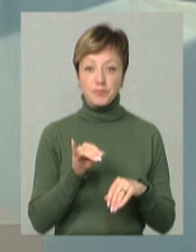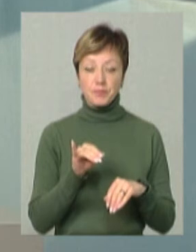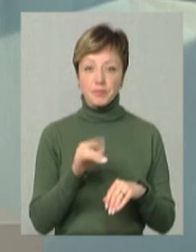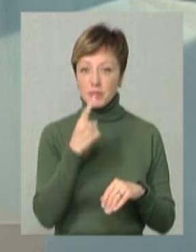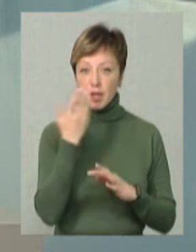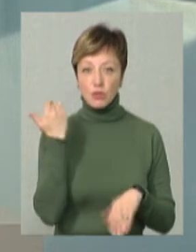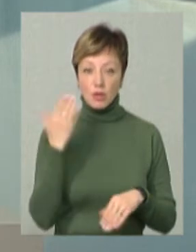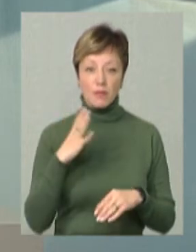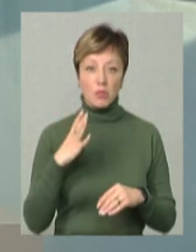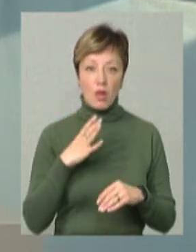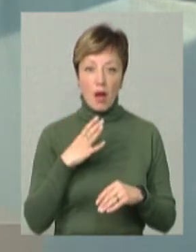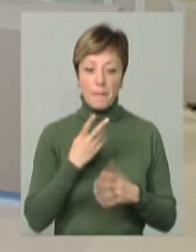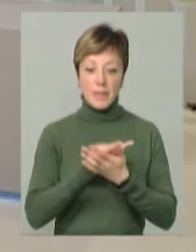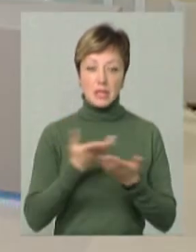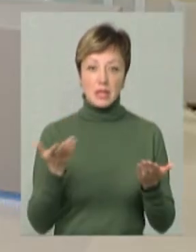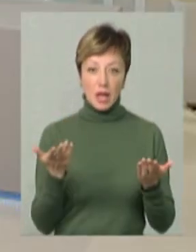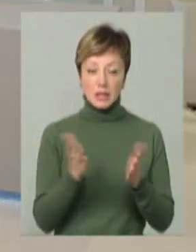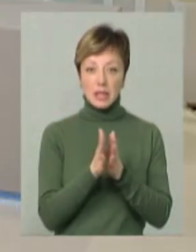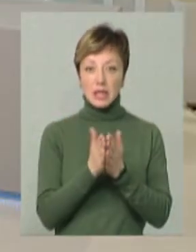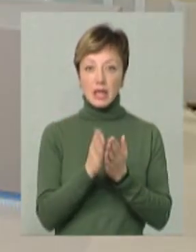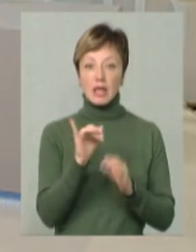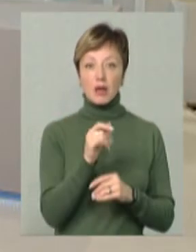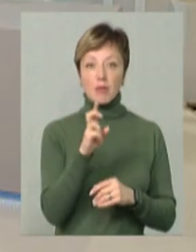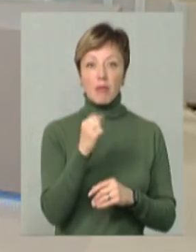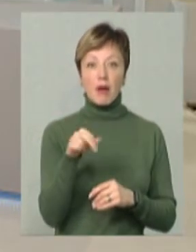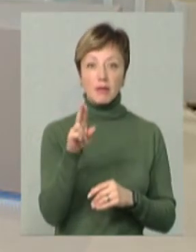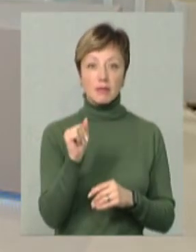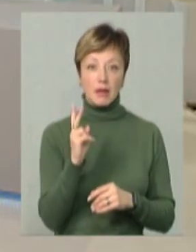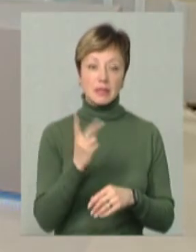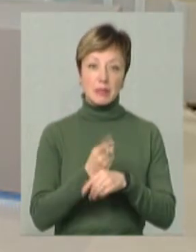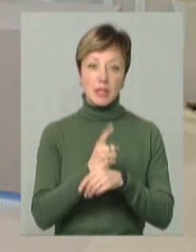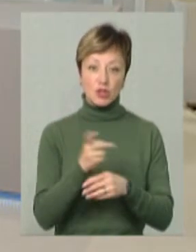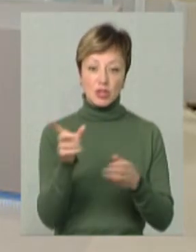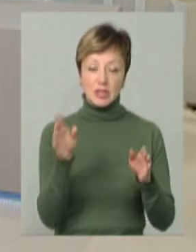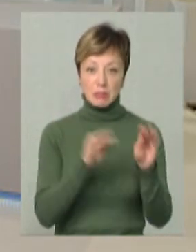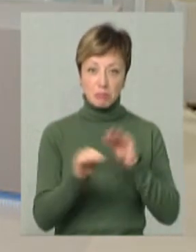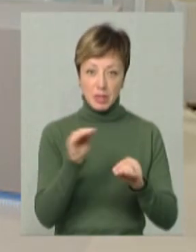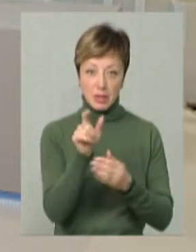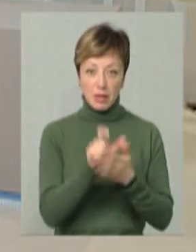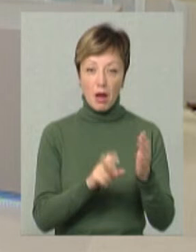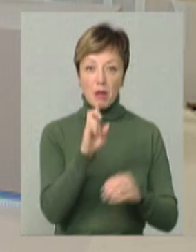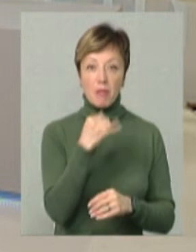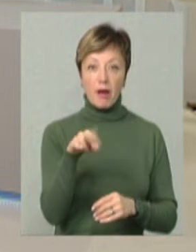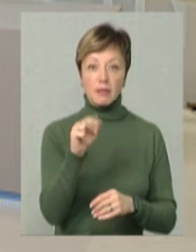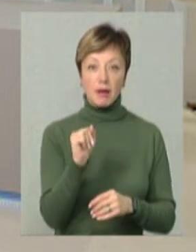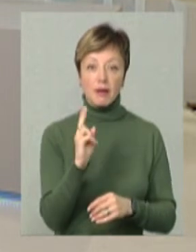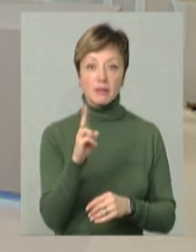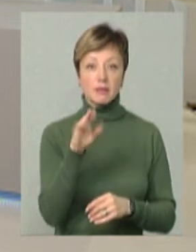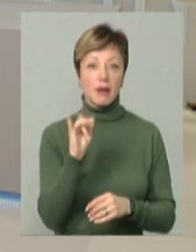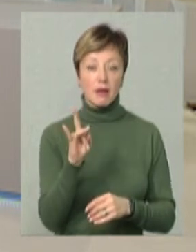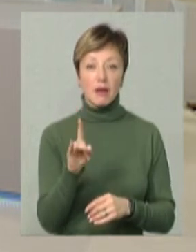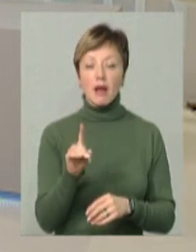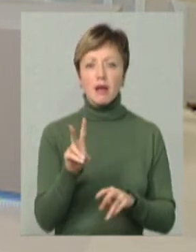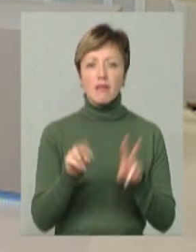приміром, нещодавно була презентація книги Ігоря Байдака, сатиричної збірки «Байдактар». То як ви